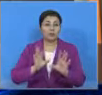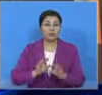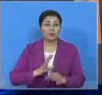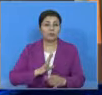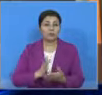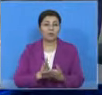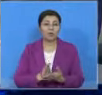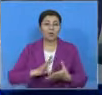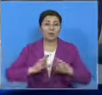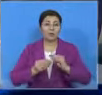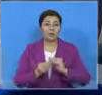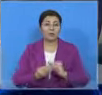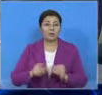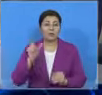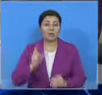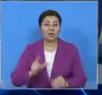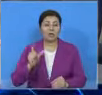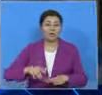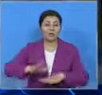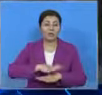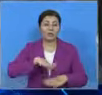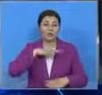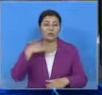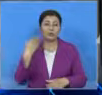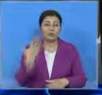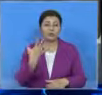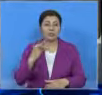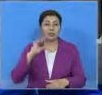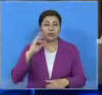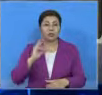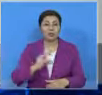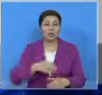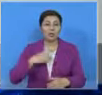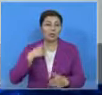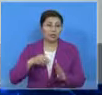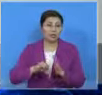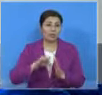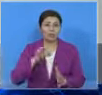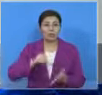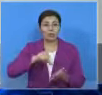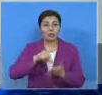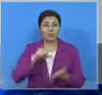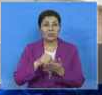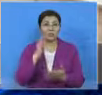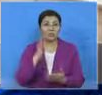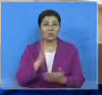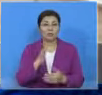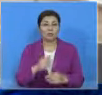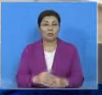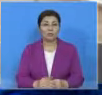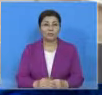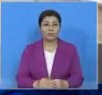талқылады. Қорыта келе аймақ жұртшылығының басым бөлігі 5 маусымдағы дауыс беруге белсенді атсалысуға ниет білдіргенін жеткізді.